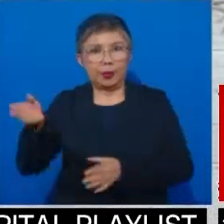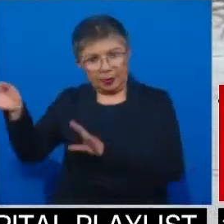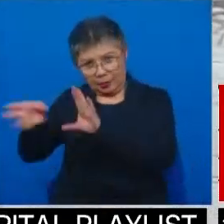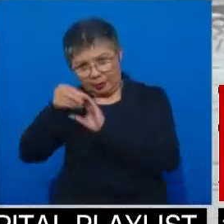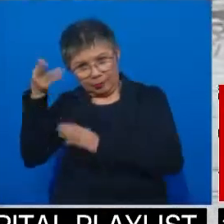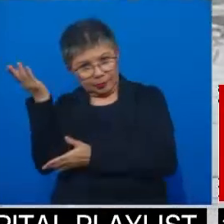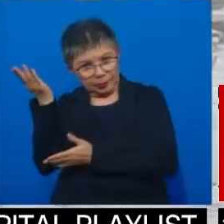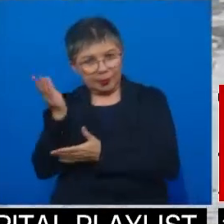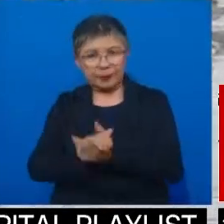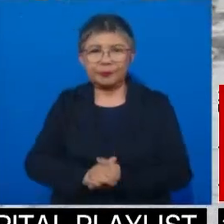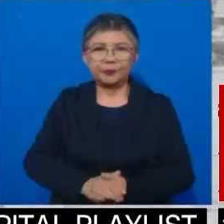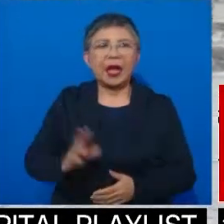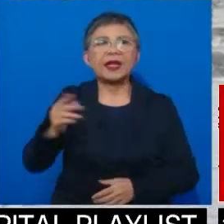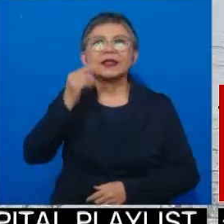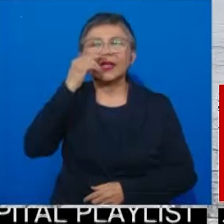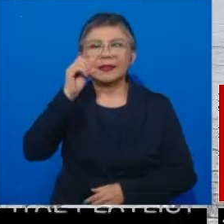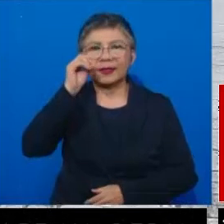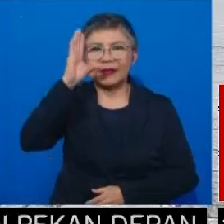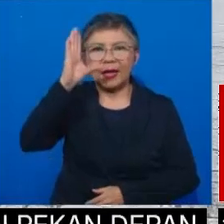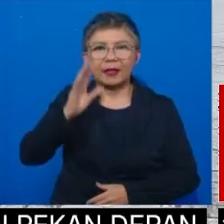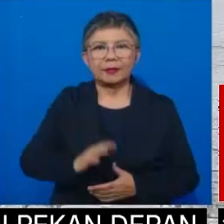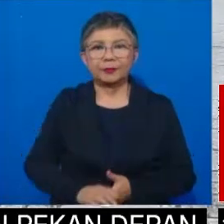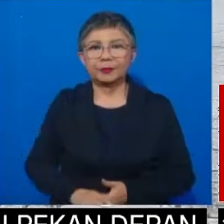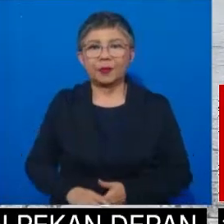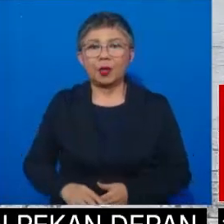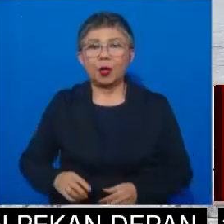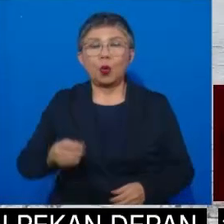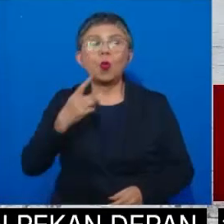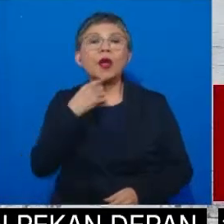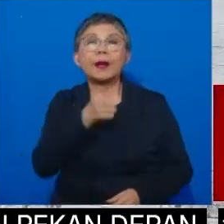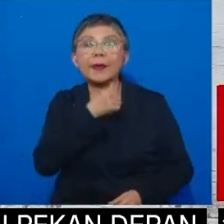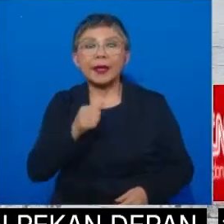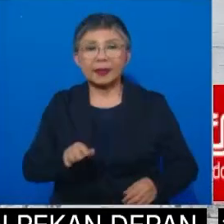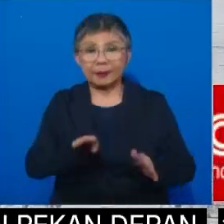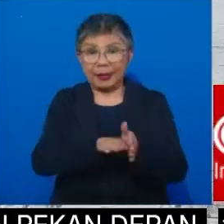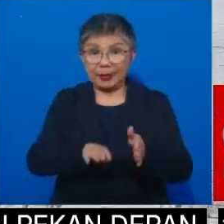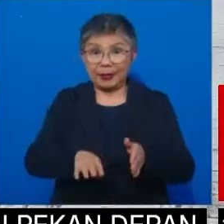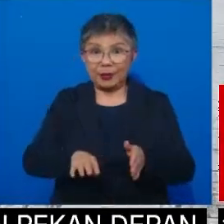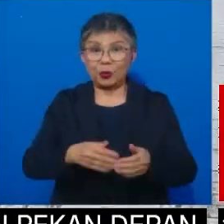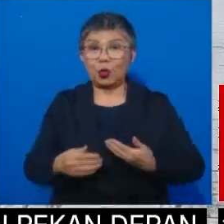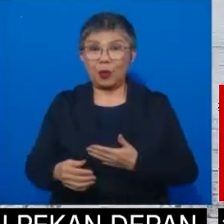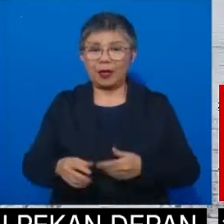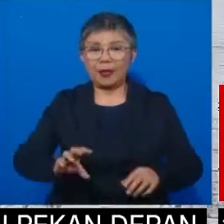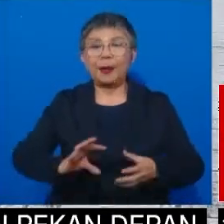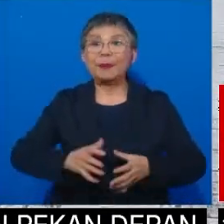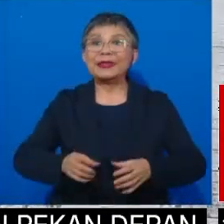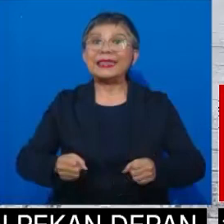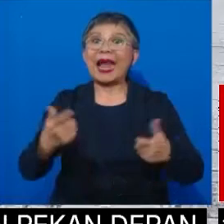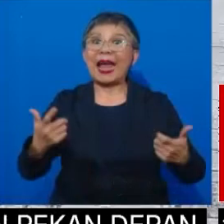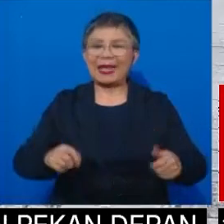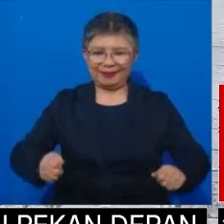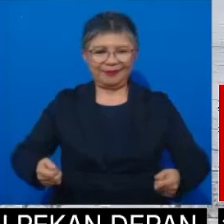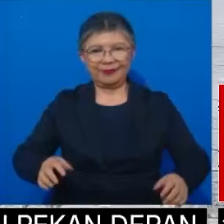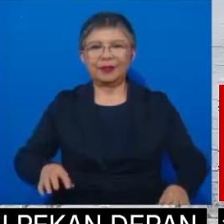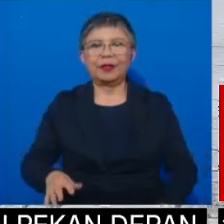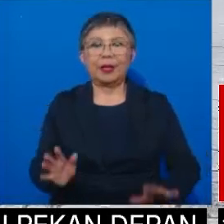CCTV milik warga Selasa siang. Saat itu mobil warna merah parkir di teras rumah korban dalam kondisi mesin menyala.